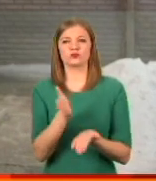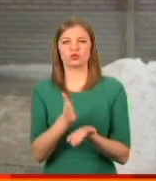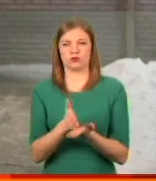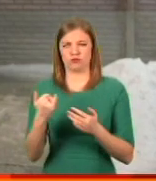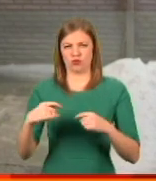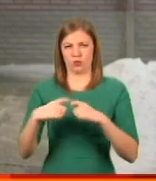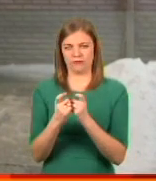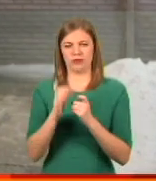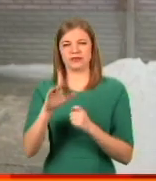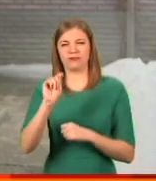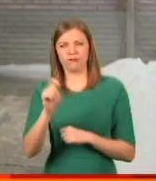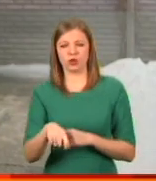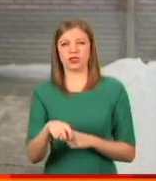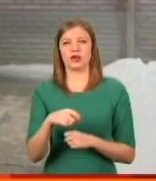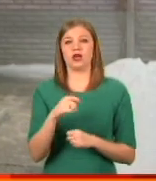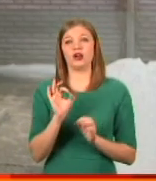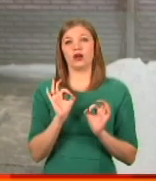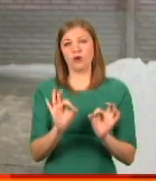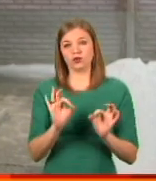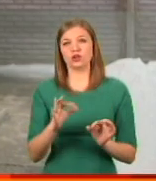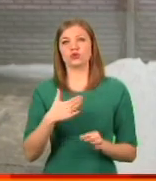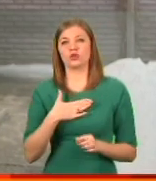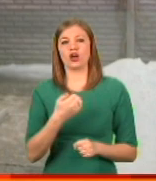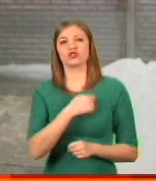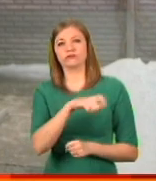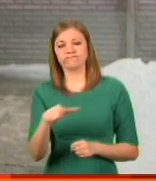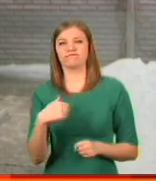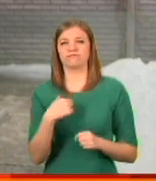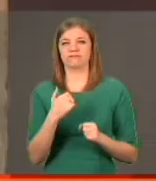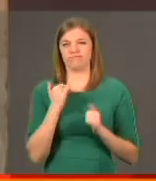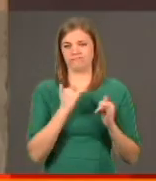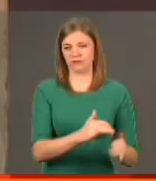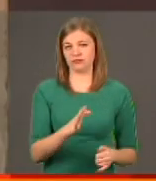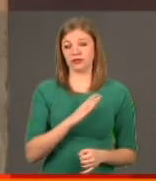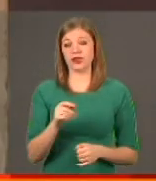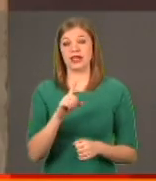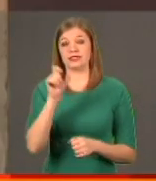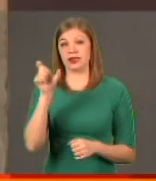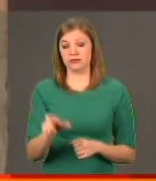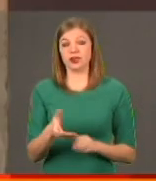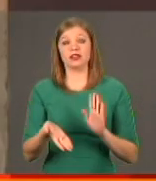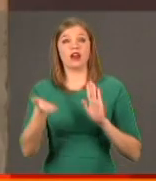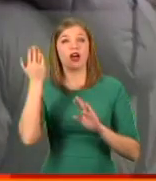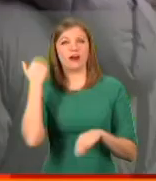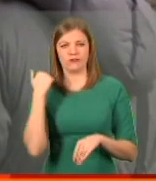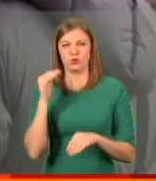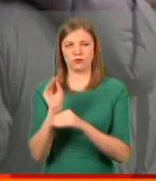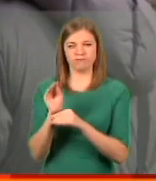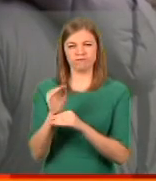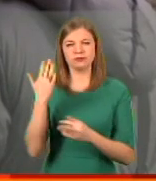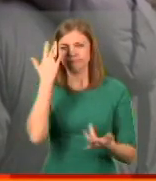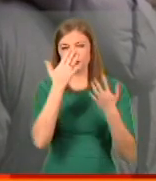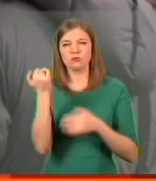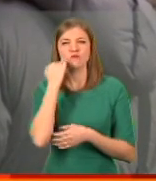существуючому конфлікті, в війні. Молились, звісно, о наших солдатах, о наших воїнах. Те, що панотець Ігор та парафіяни давно засуджують